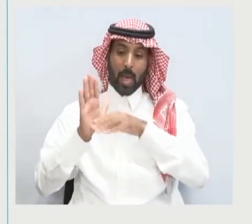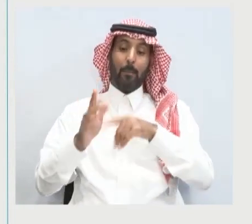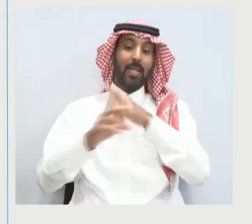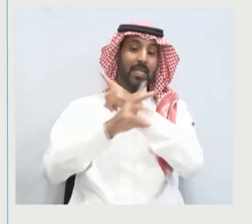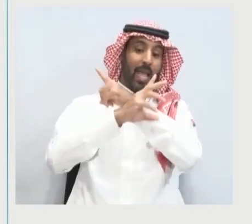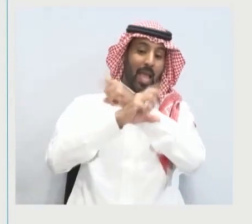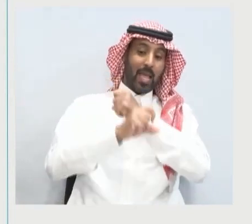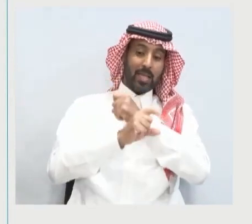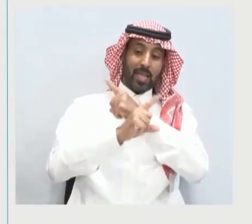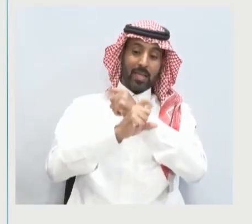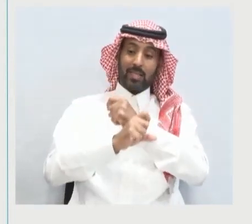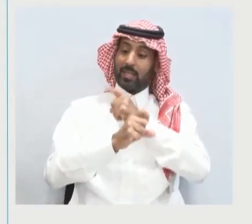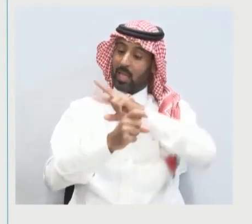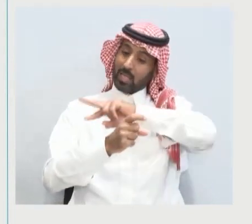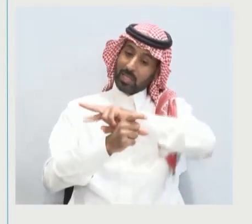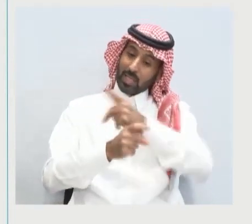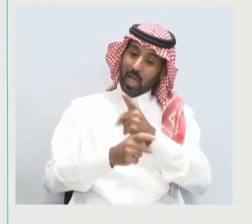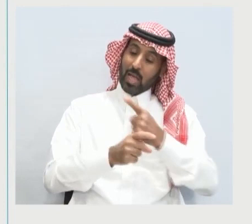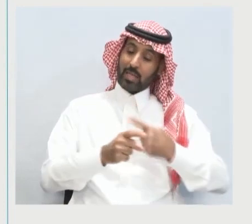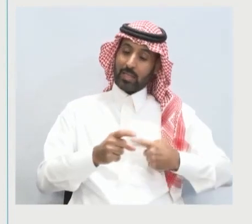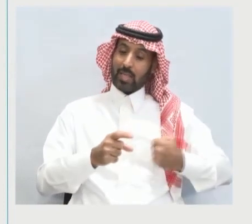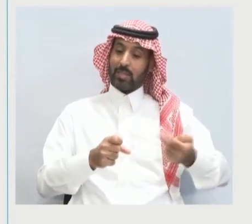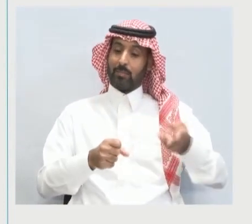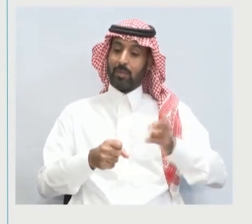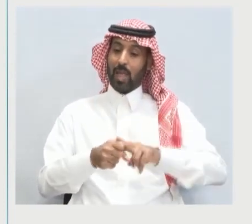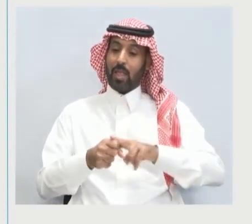اعاده تسميه ورقه العمل